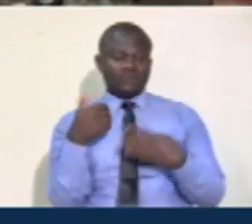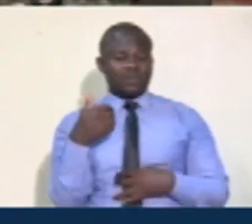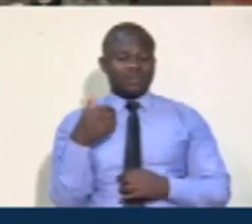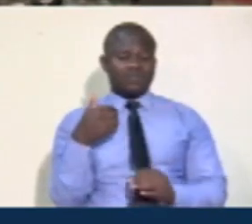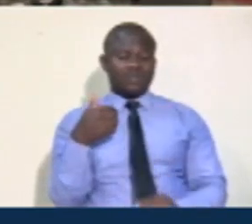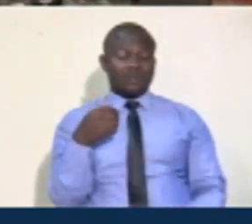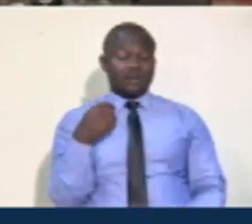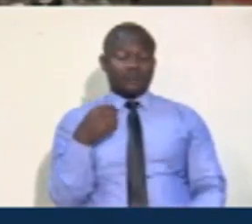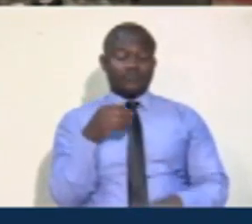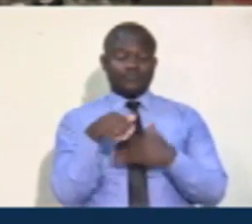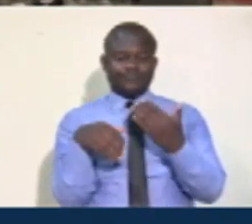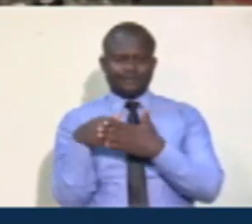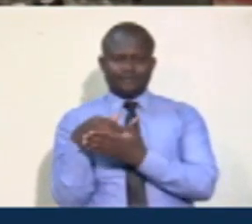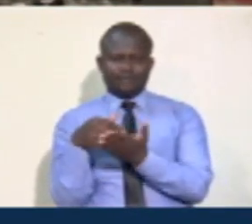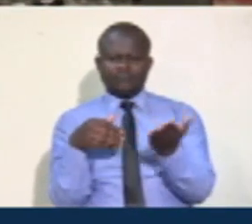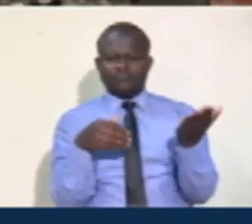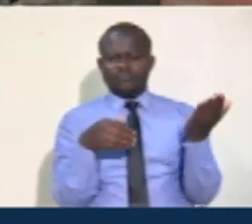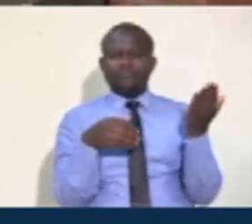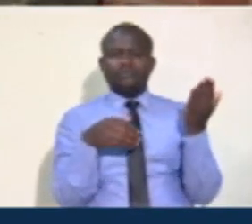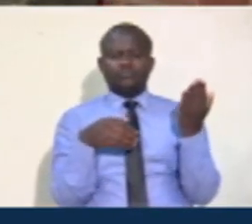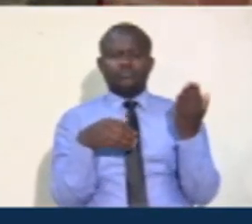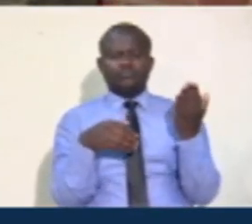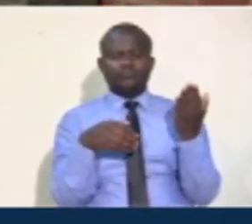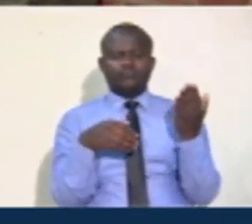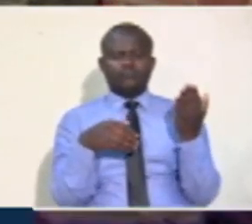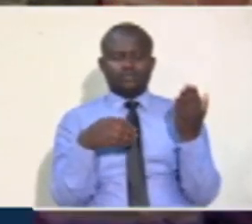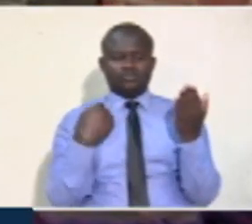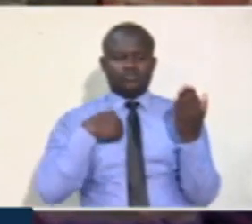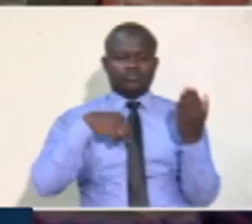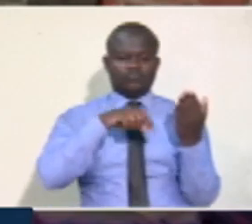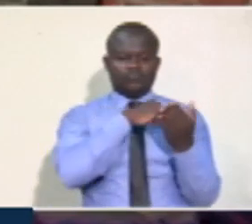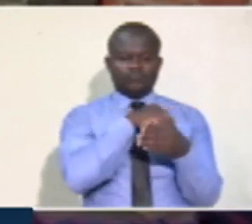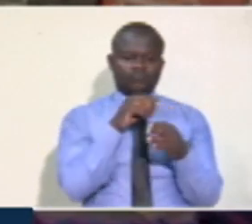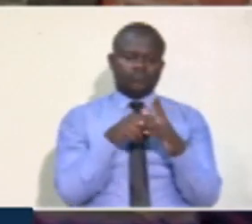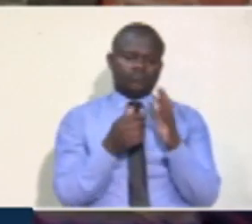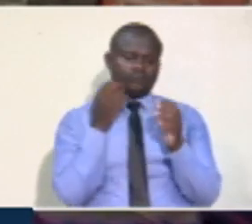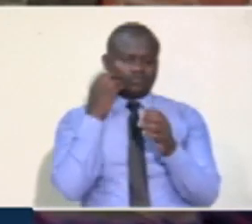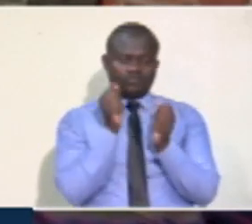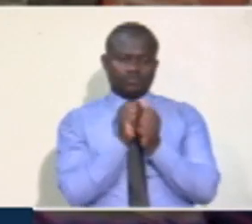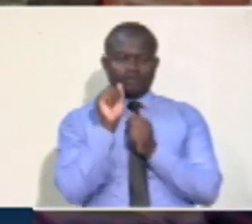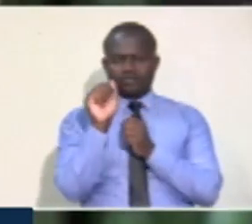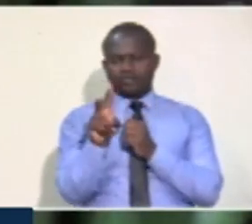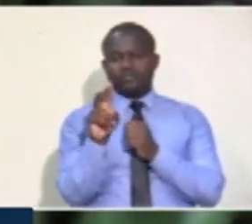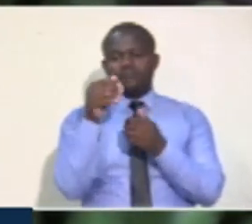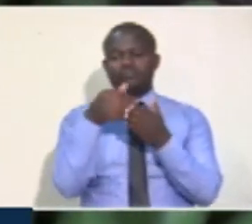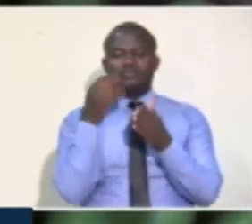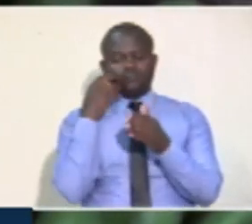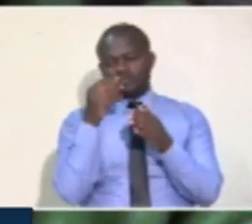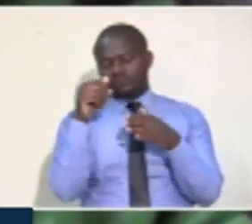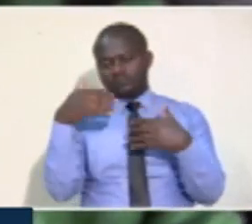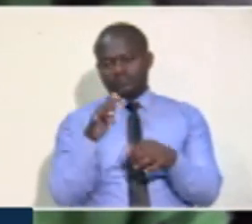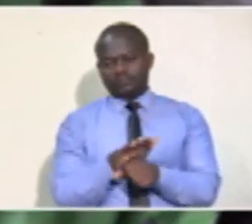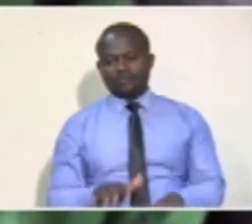bakavuga ni covid ariko nambira covid ntibyari bihenze cyane ariko kuva mu kwezi kwa 12 kugera muri uku kwezi byarahenze cyane abacuruzi